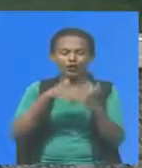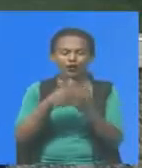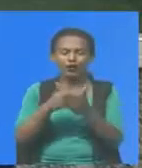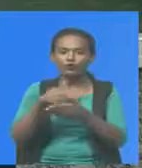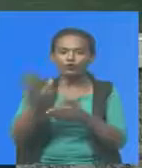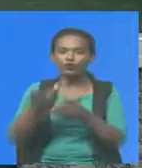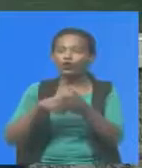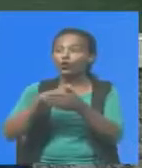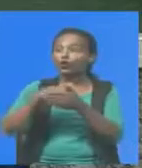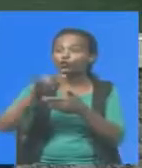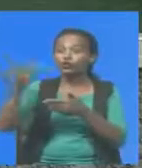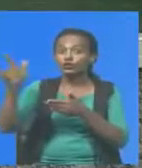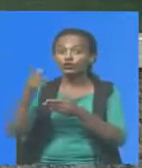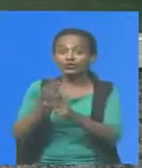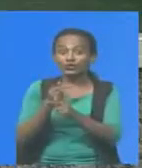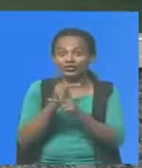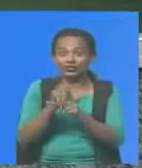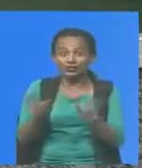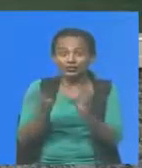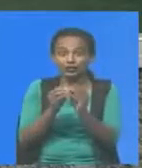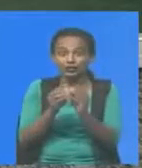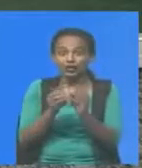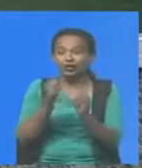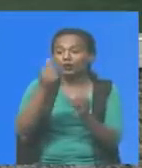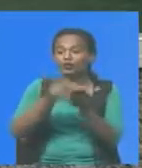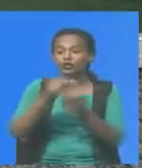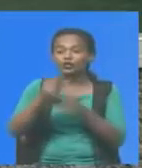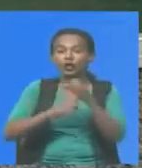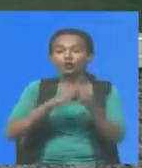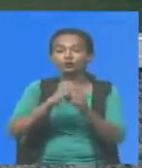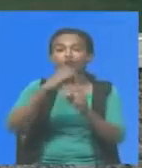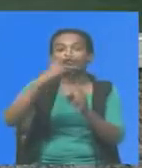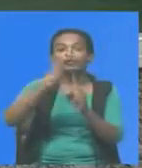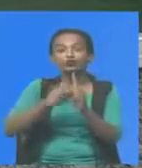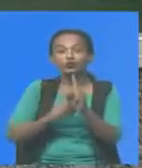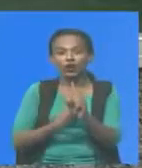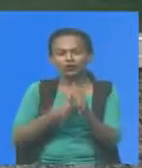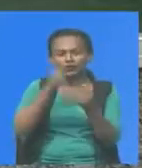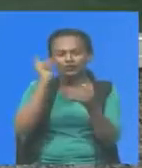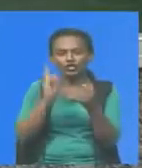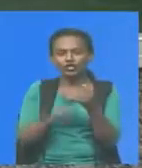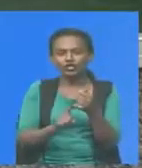ብድር ክምችት በበጀት ዓመቱ መጀመሪያዎቹ 6 ወራት መጨረሻ